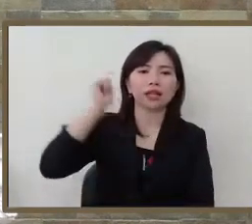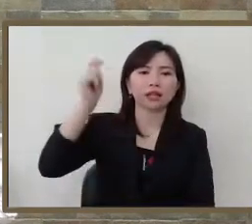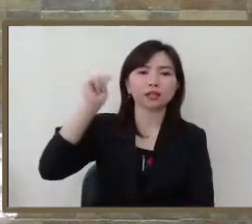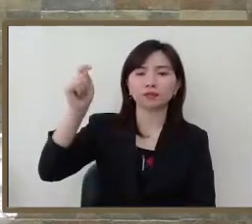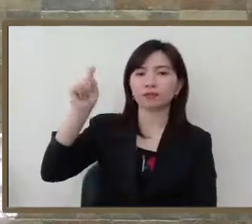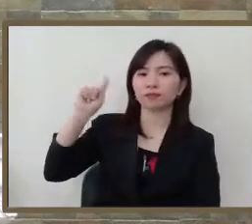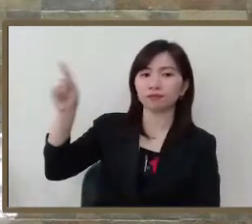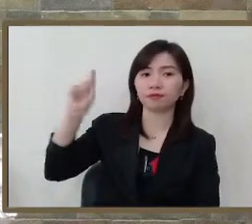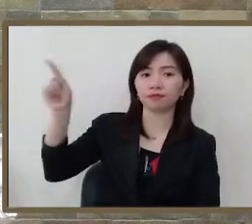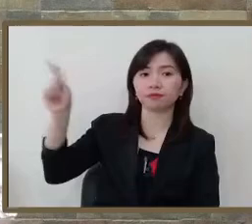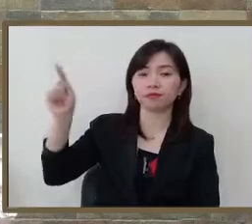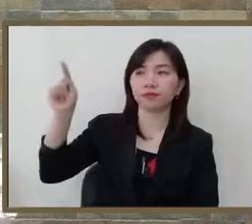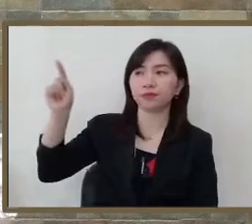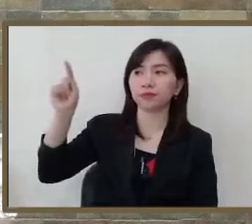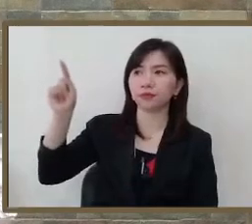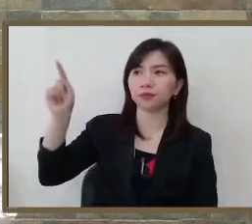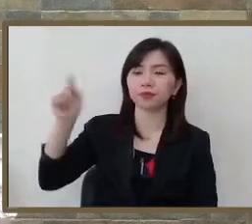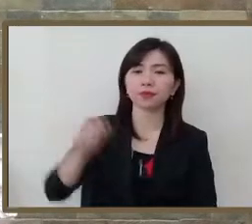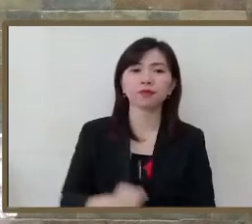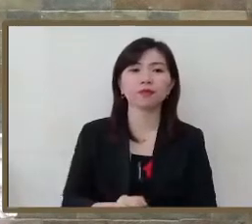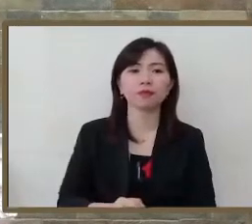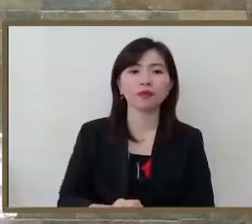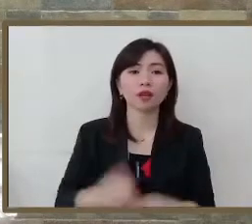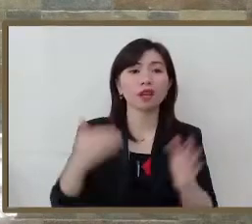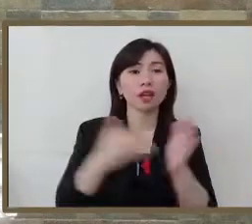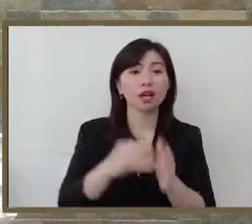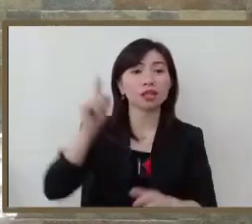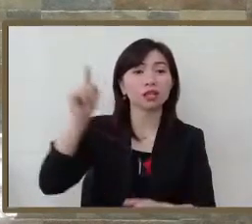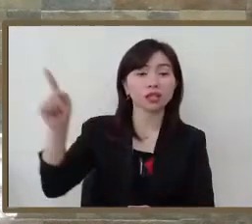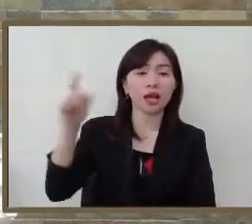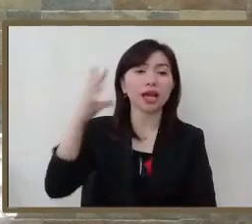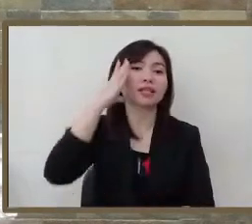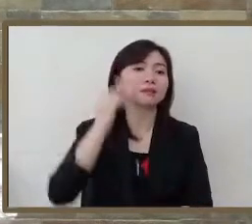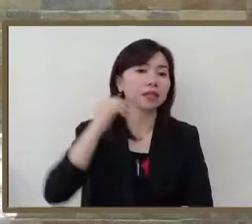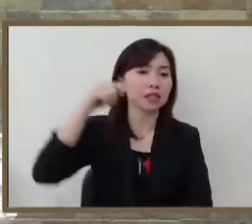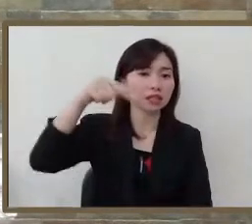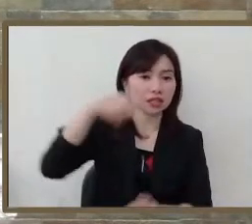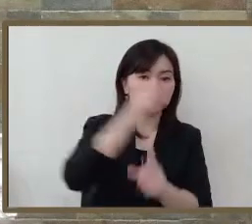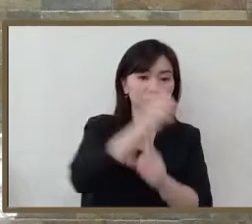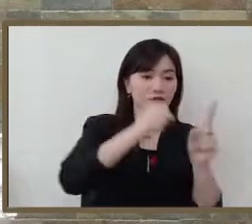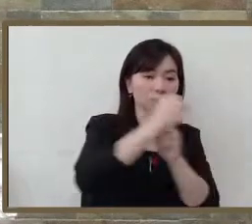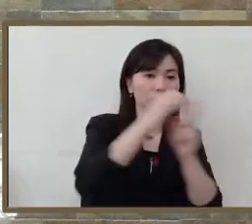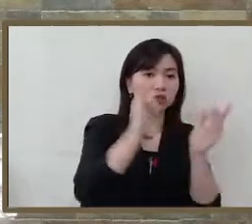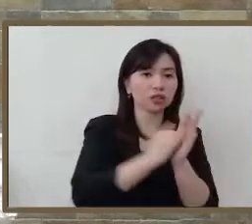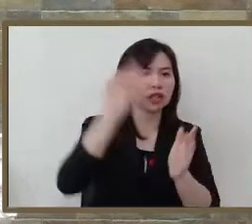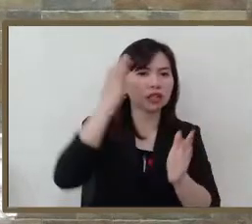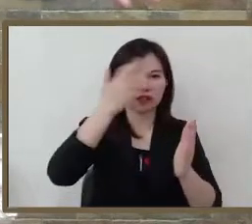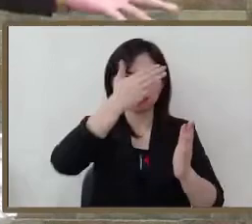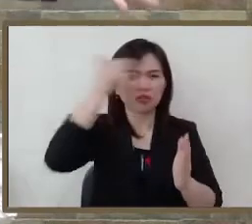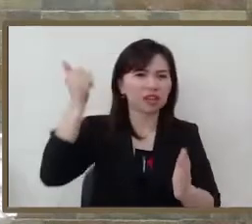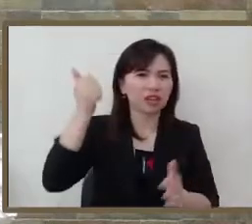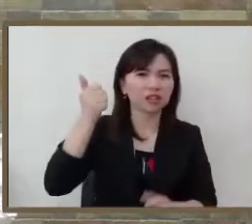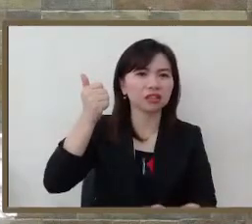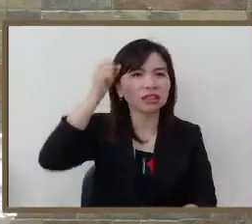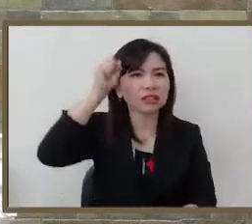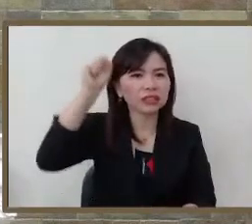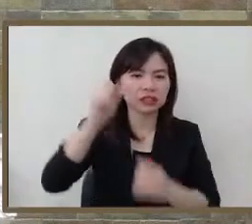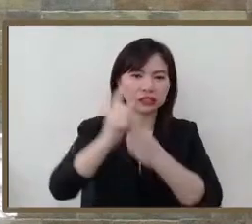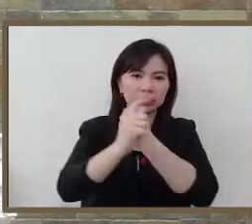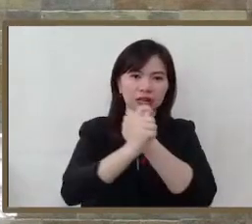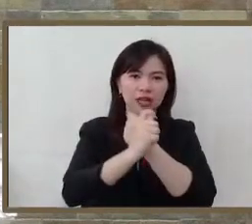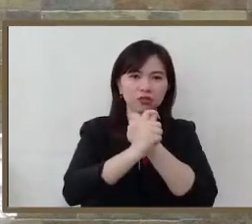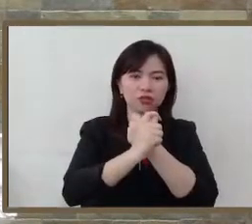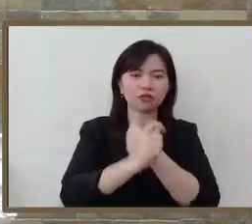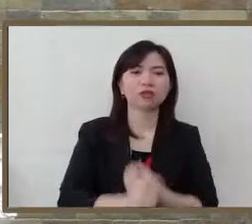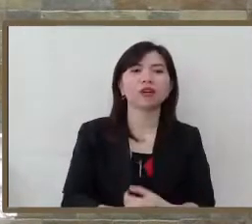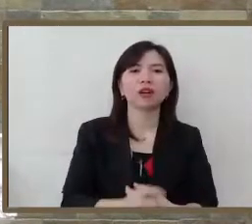this situation na kinalimutan ko, tinalikuran ko ang aking armory. Kung bakit marami sa ating kabataan